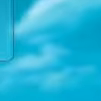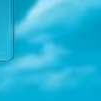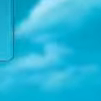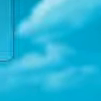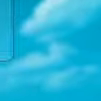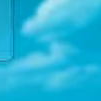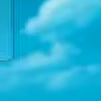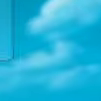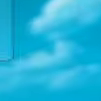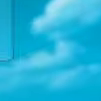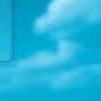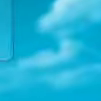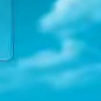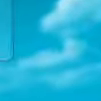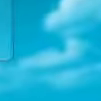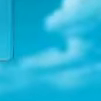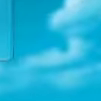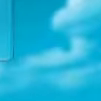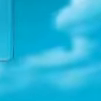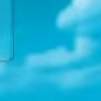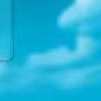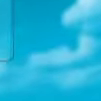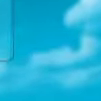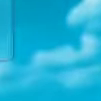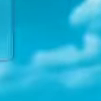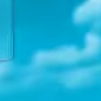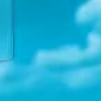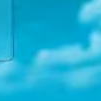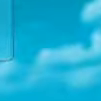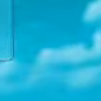Сырдарияда күндіз 20, түнде 6 градус нөлден жоғары.